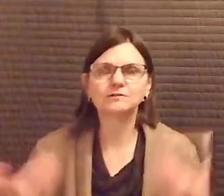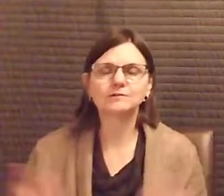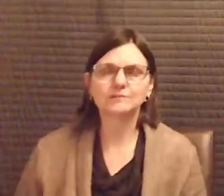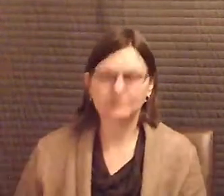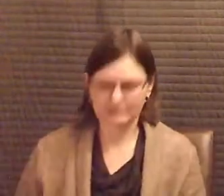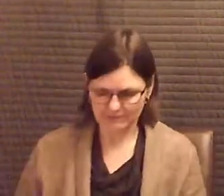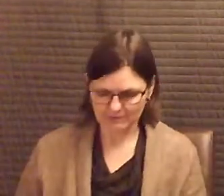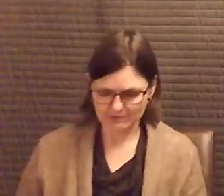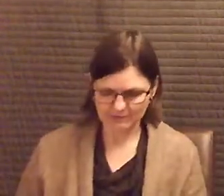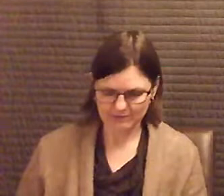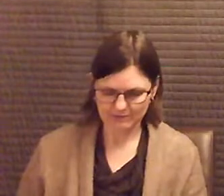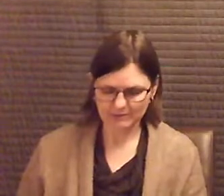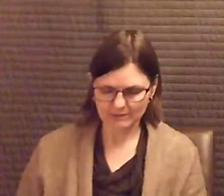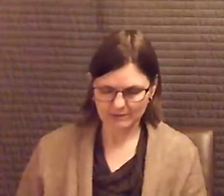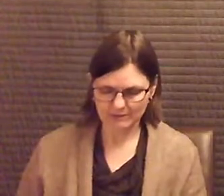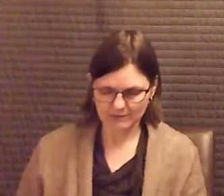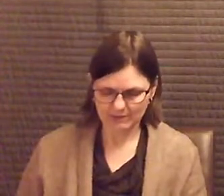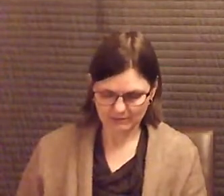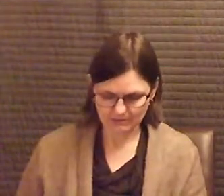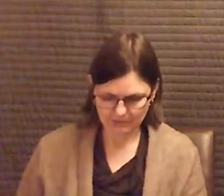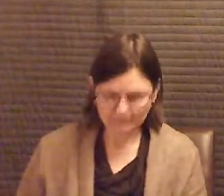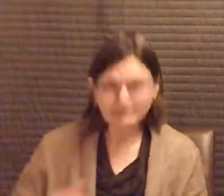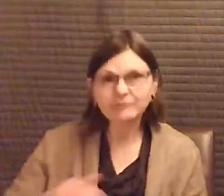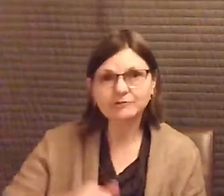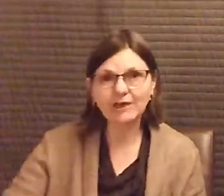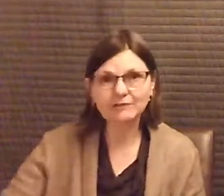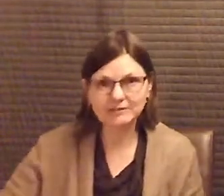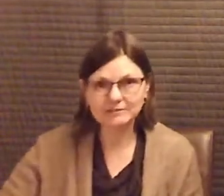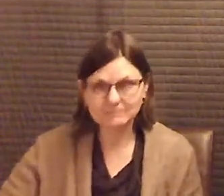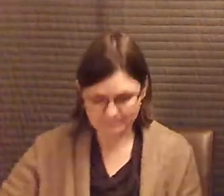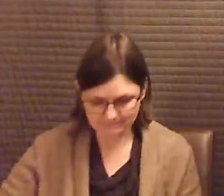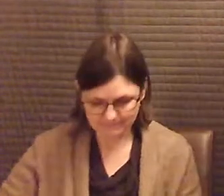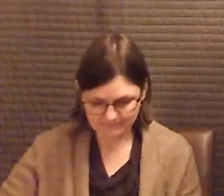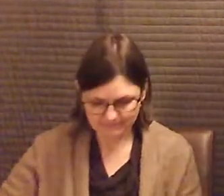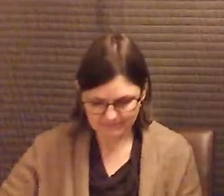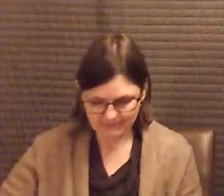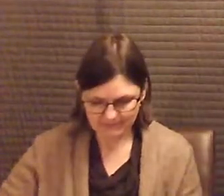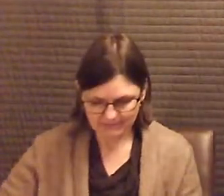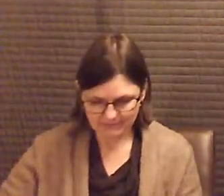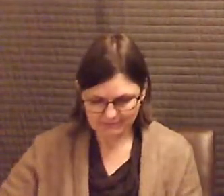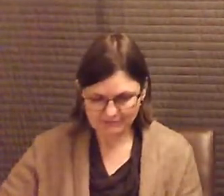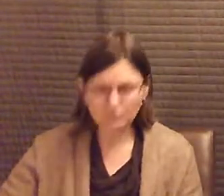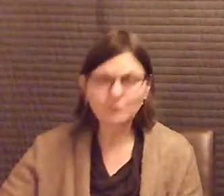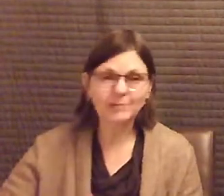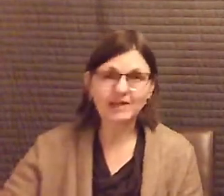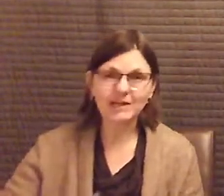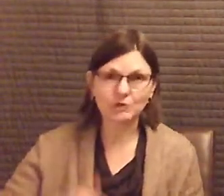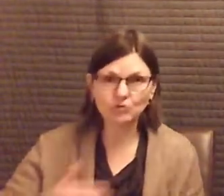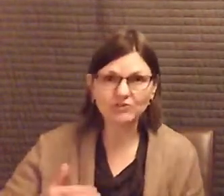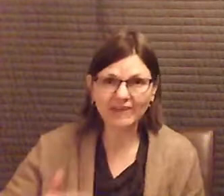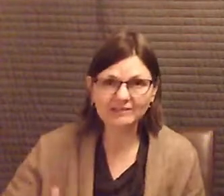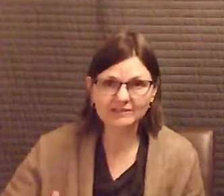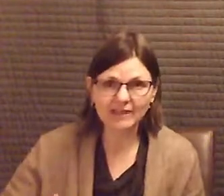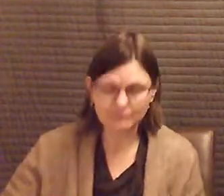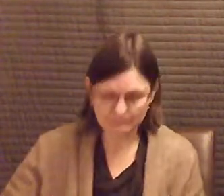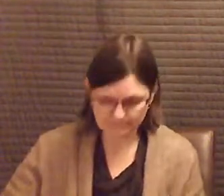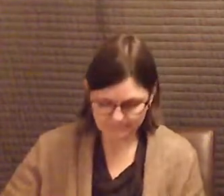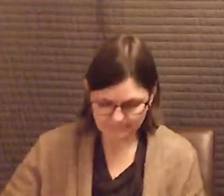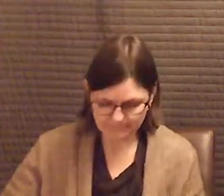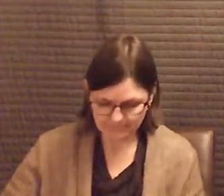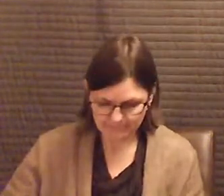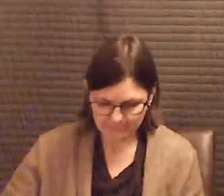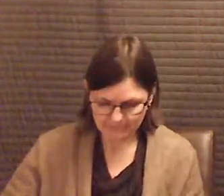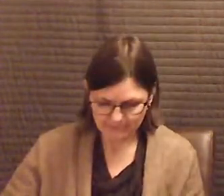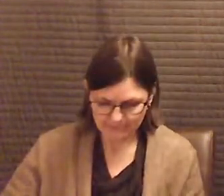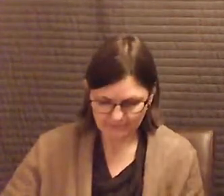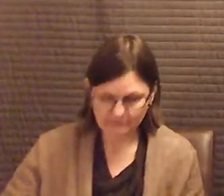god lukken dus plukken voorschriften in vs kijk naar vers 15 nogal pitching en teaching stil verbreken en onderwijs een koets en